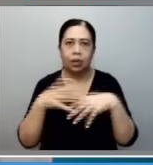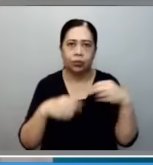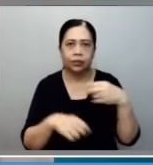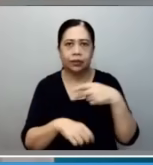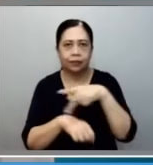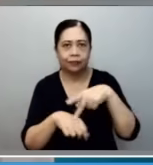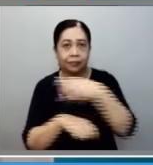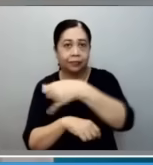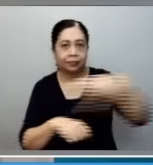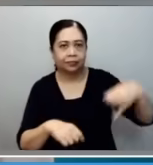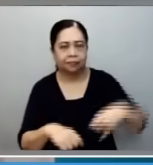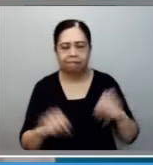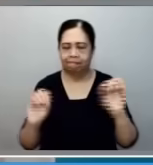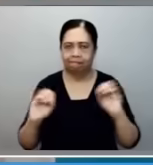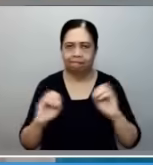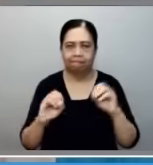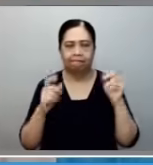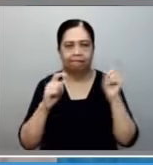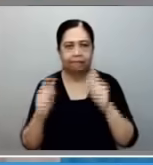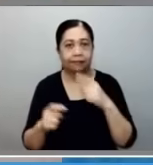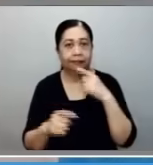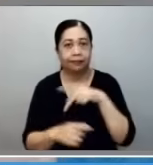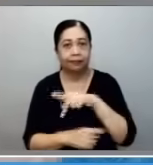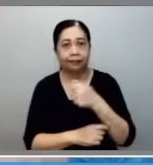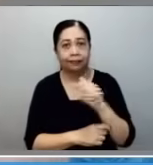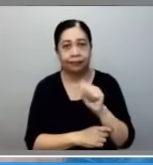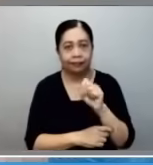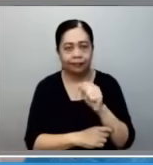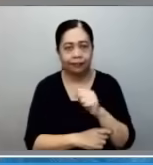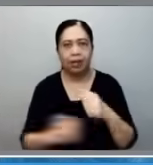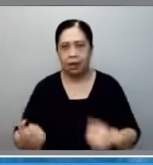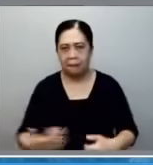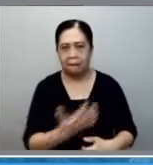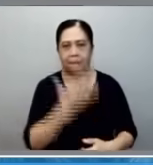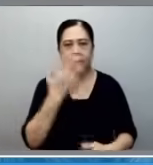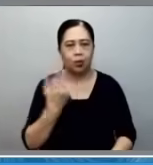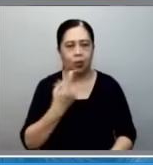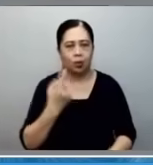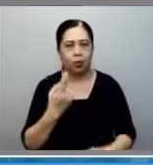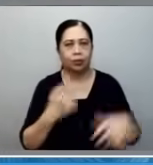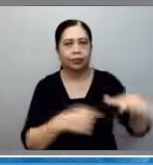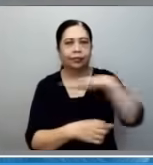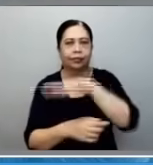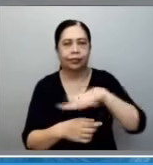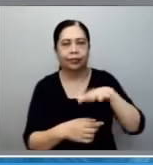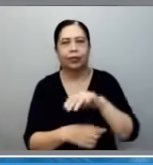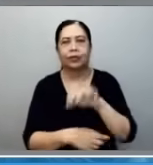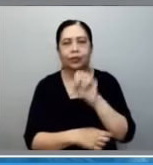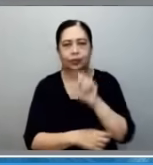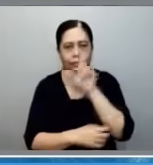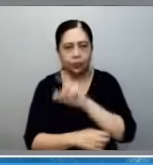of Responsibility. Ayon sa PAGASA, hanging habagat pa rin ang umiira sa Southern Luzon, Visayas